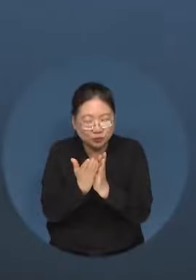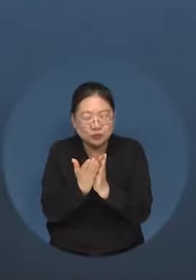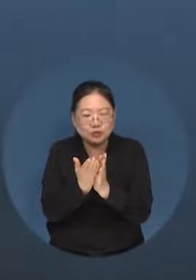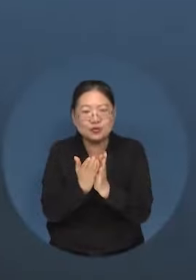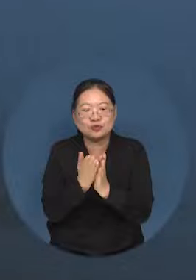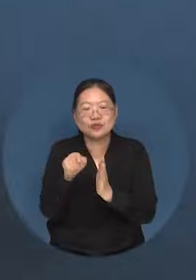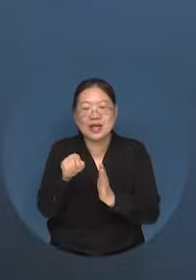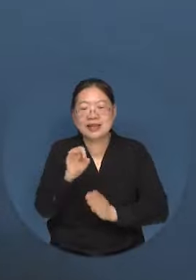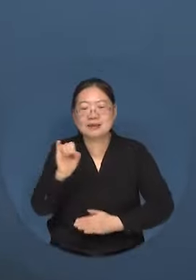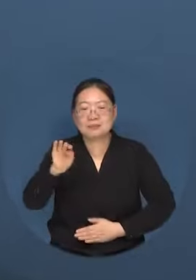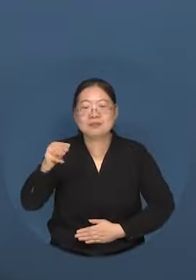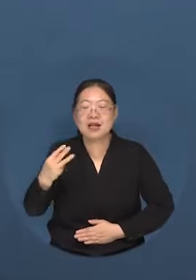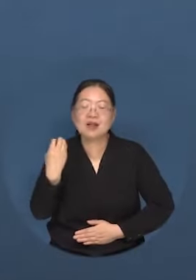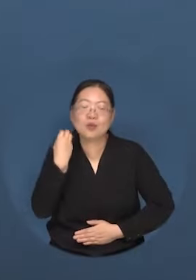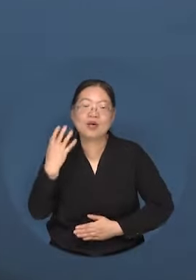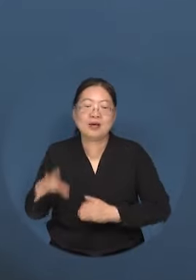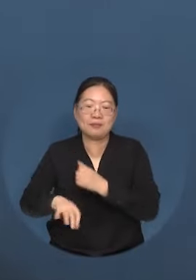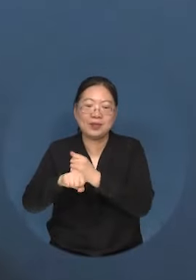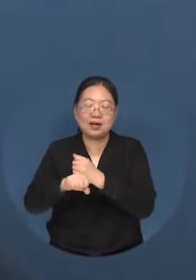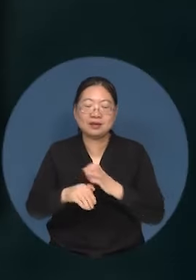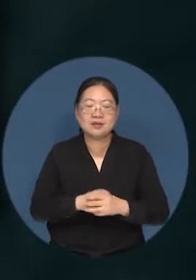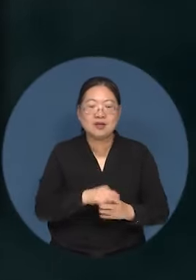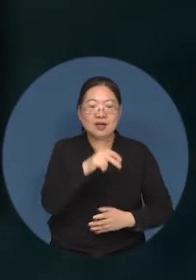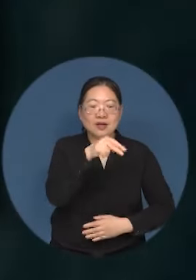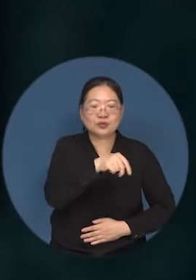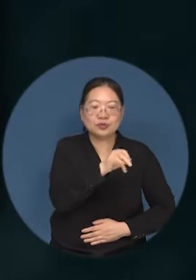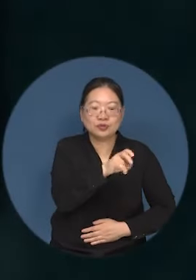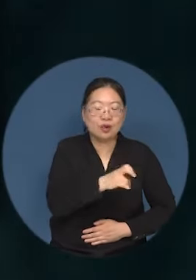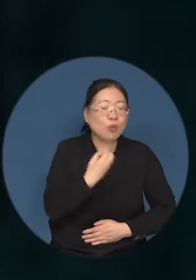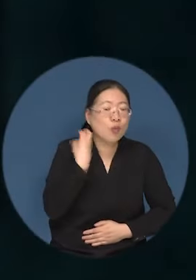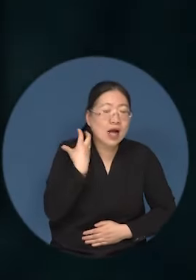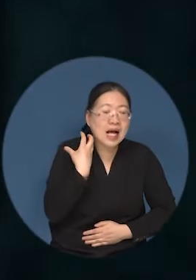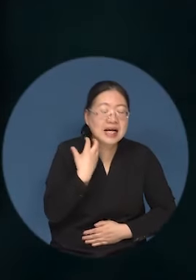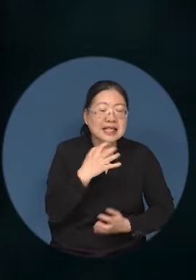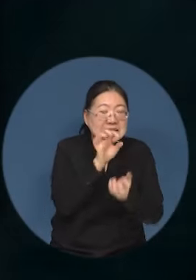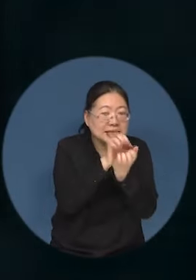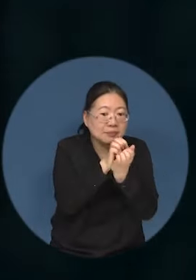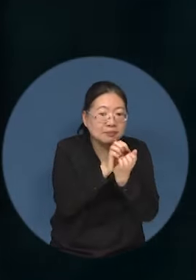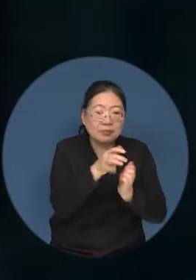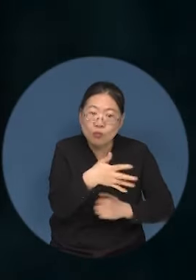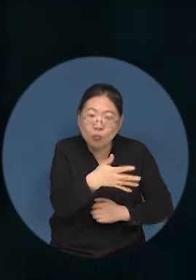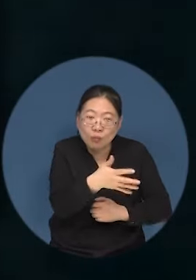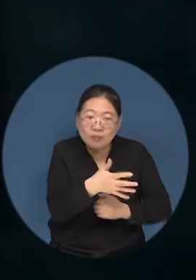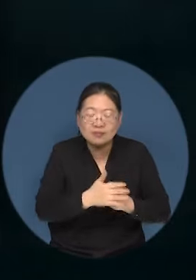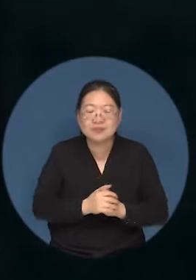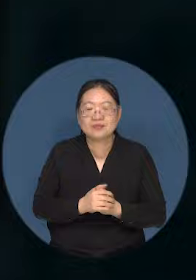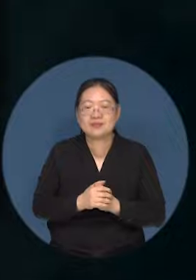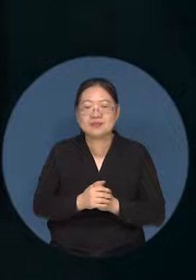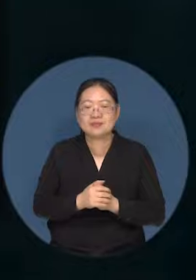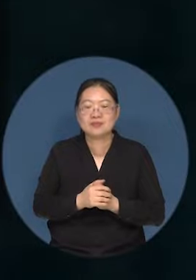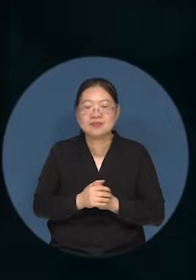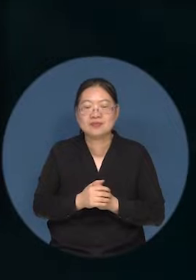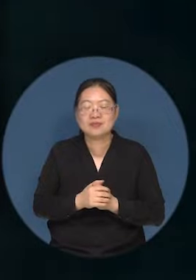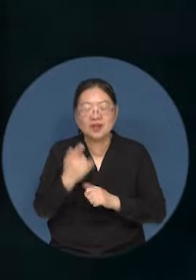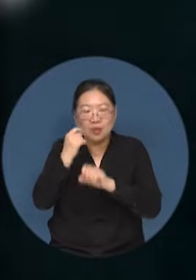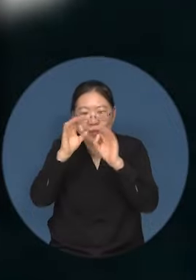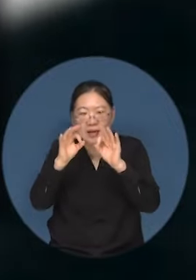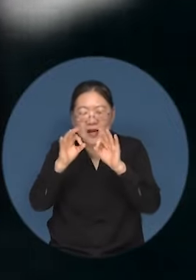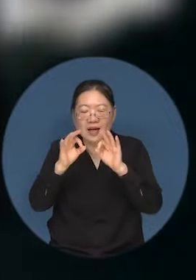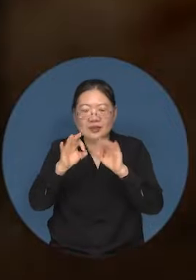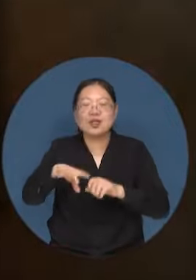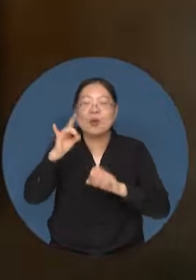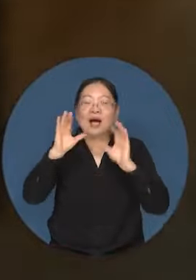종들이 있죠. 수염고래는 그럼 이빨이 아예 없어요? 발생학적으로 보면 태아 시기에 이빨의 흔적은